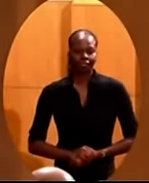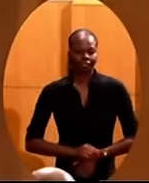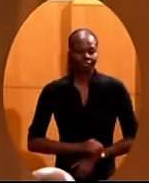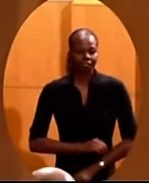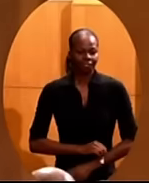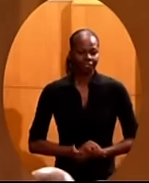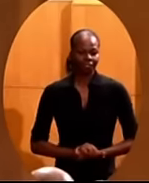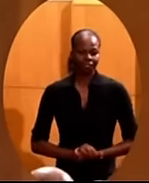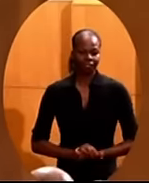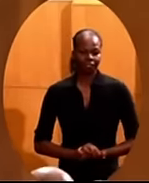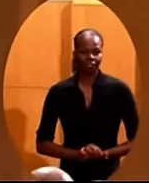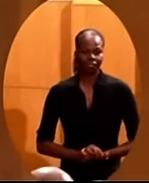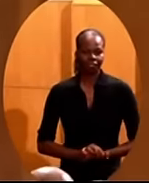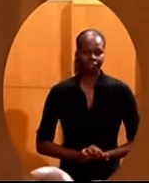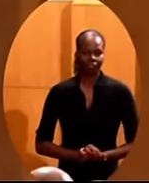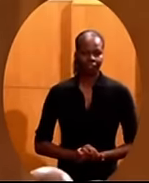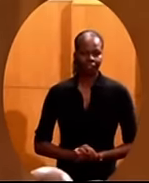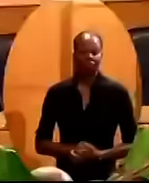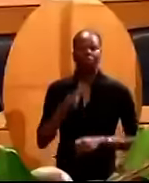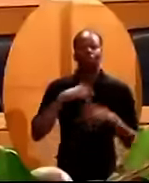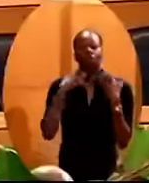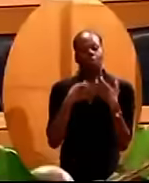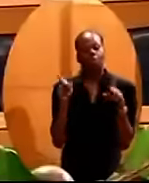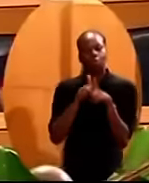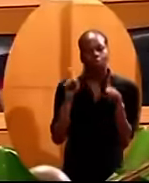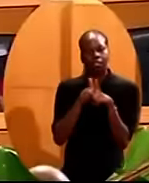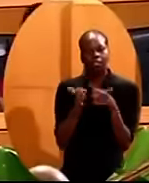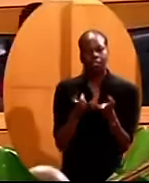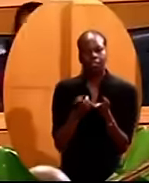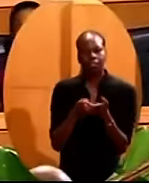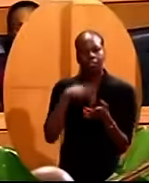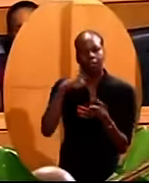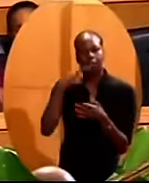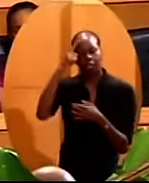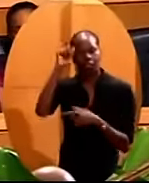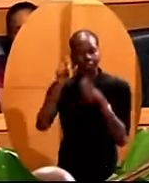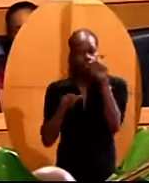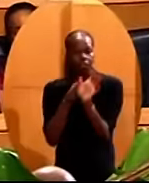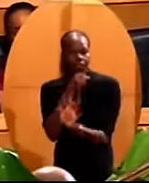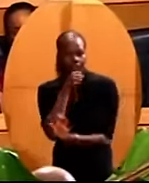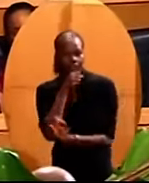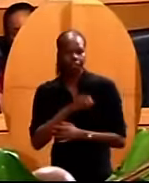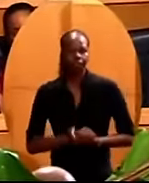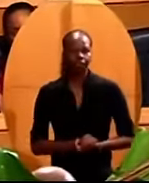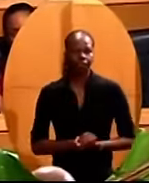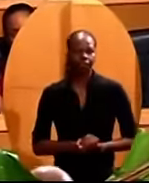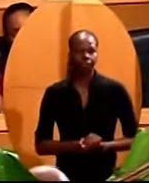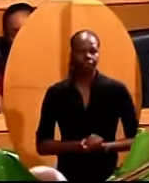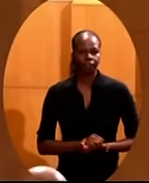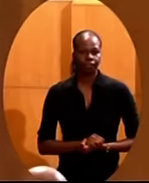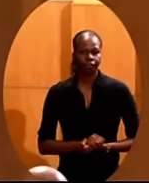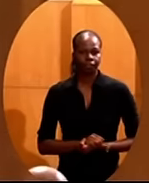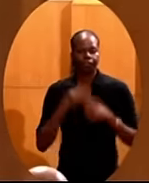Doig je veux également m'adresser à nos aînés l'action de la